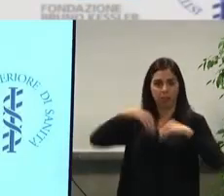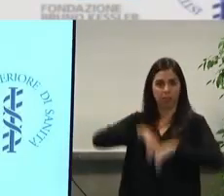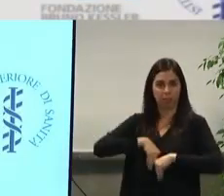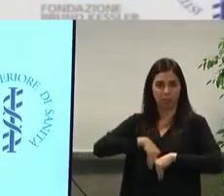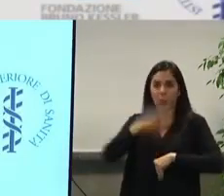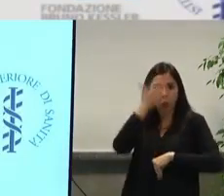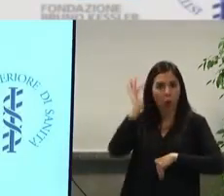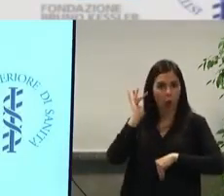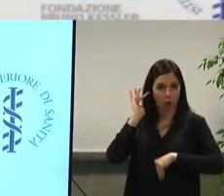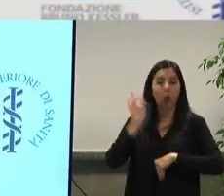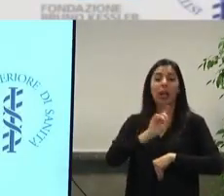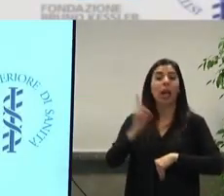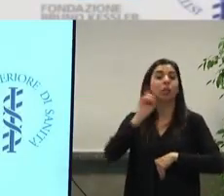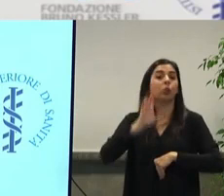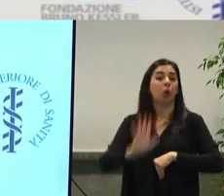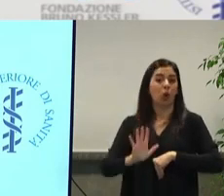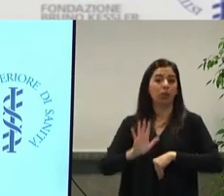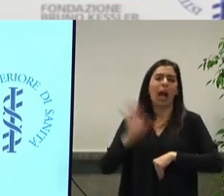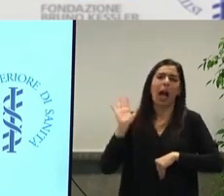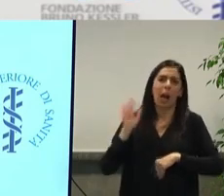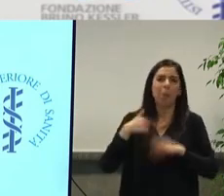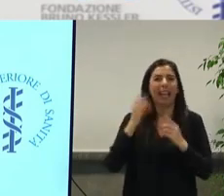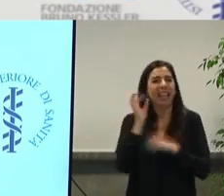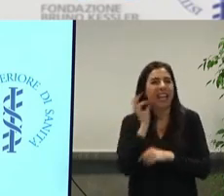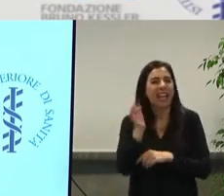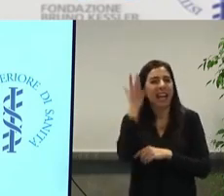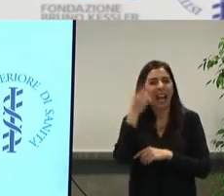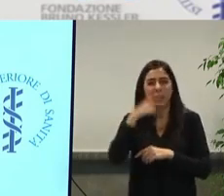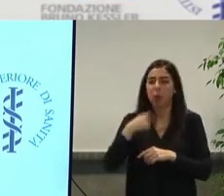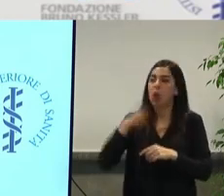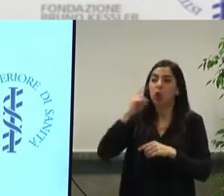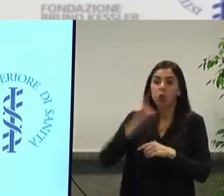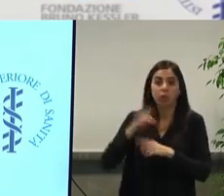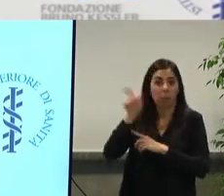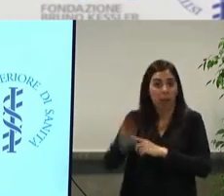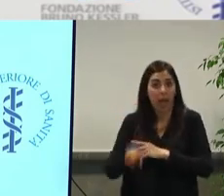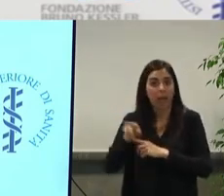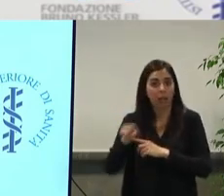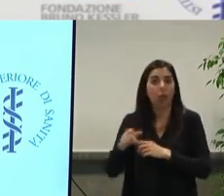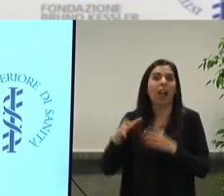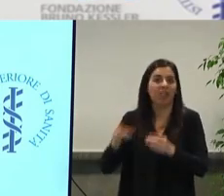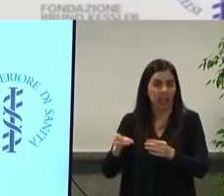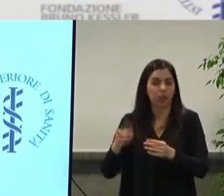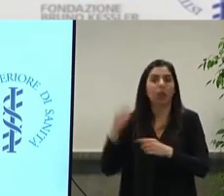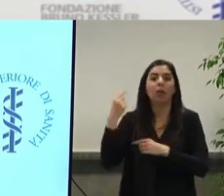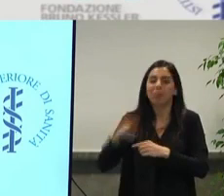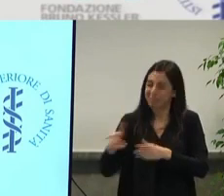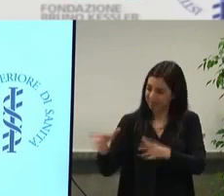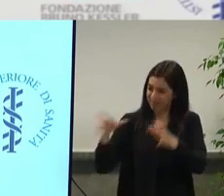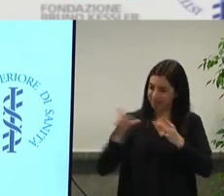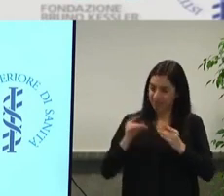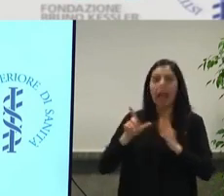nessuno. Se non in casi estremamente rari, quando veniamo a contatto con una persona infetta che ci trasmette il virus, e quello è il tempo di